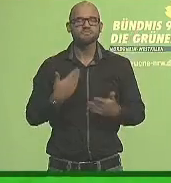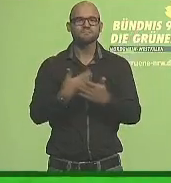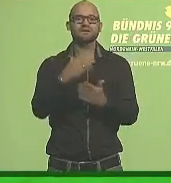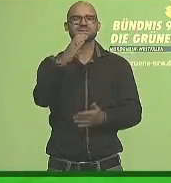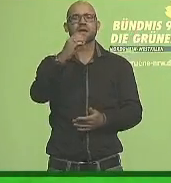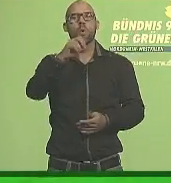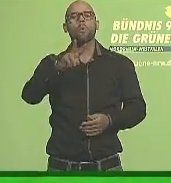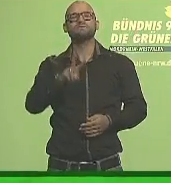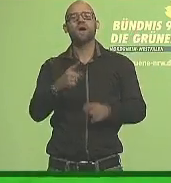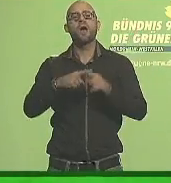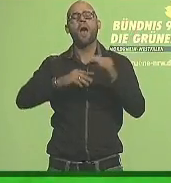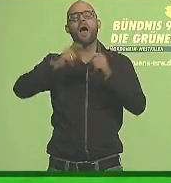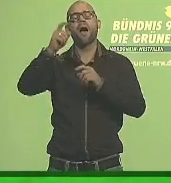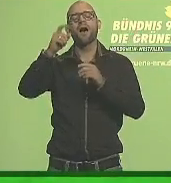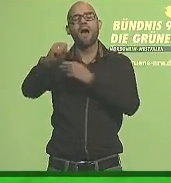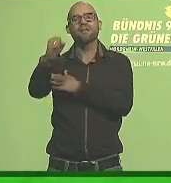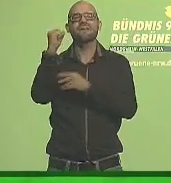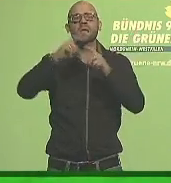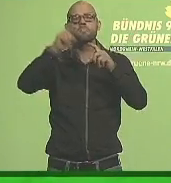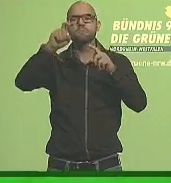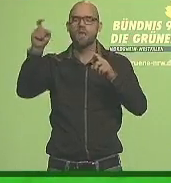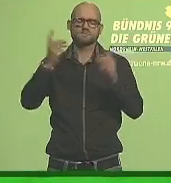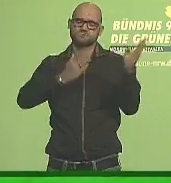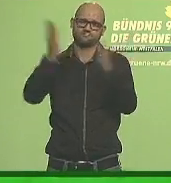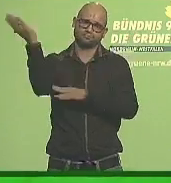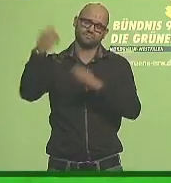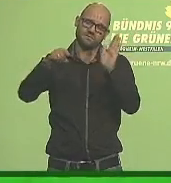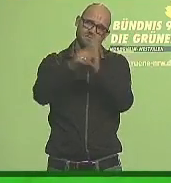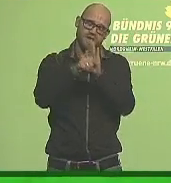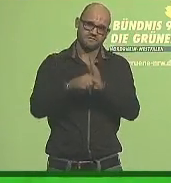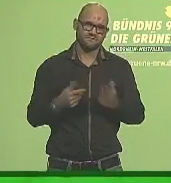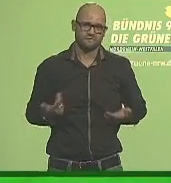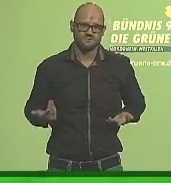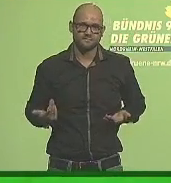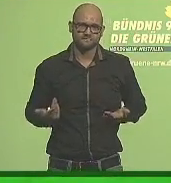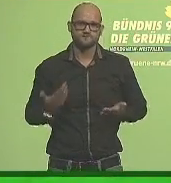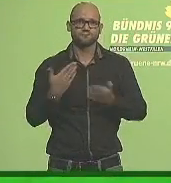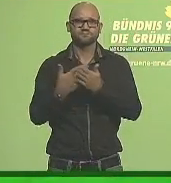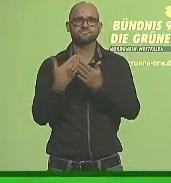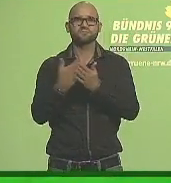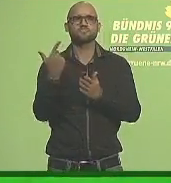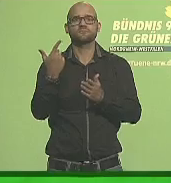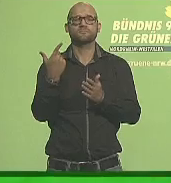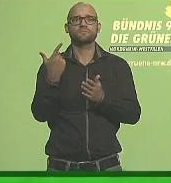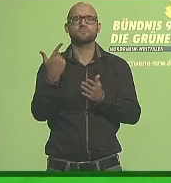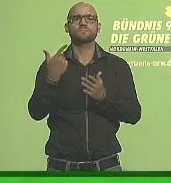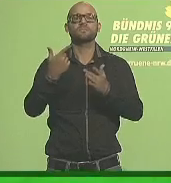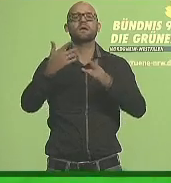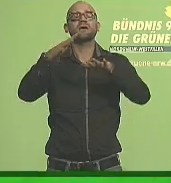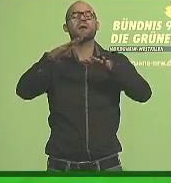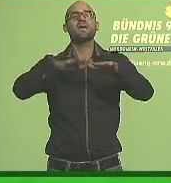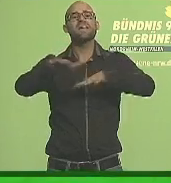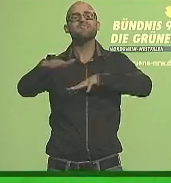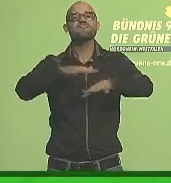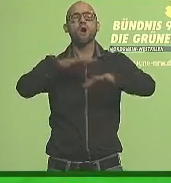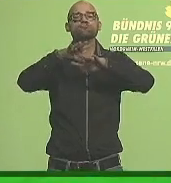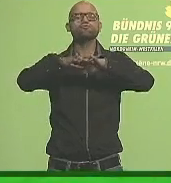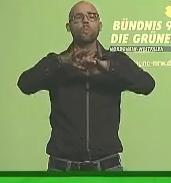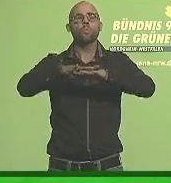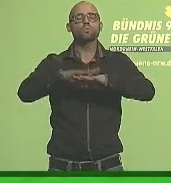und Energiebilanz haben. Wir können schlecht gegen unsere Infrastruktur leben, aber wir müssen